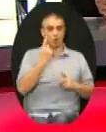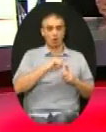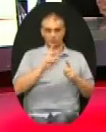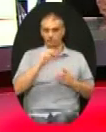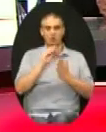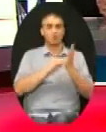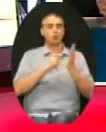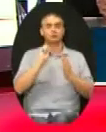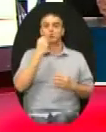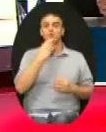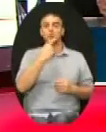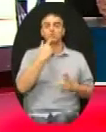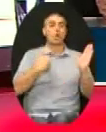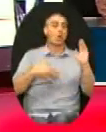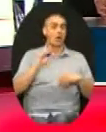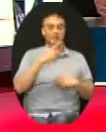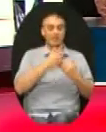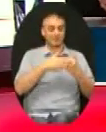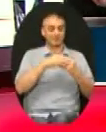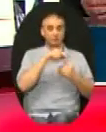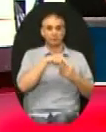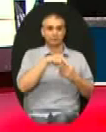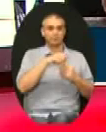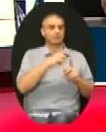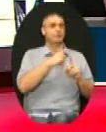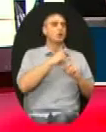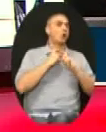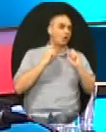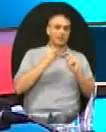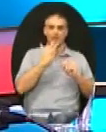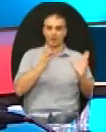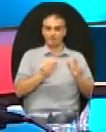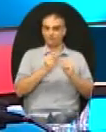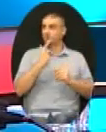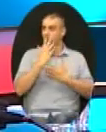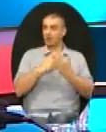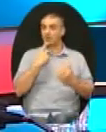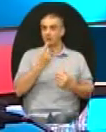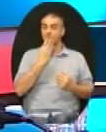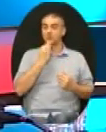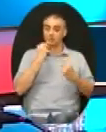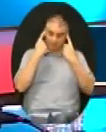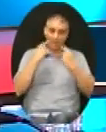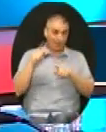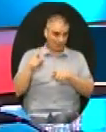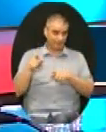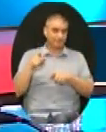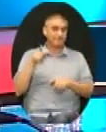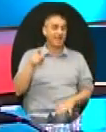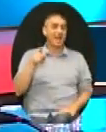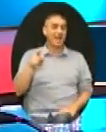את זה. שרובם של הנשואים האלה זה כומר ורב. אתה יודע שיש כאלה שאומרים שדווקא היהודים החרדים הם